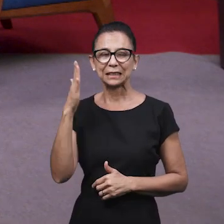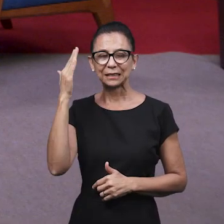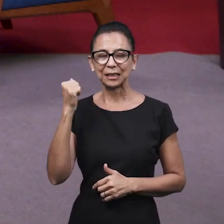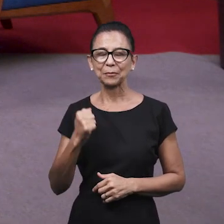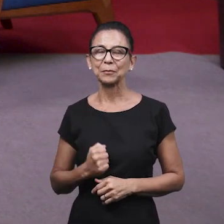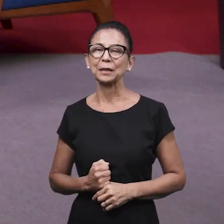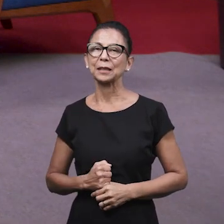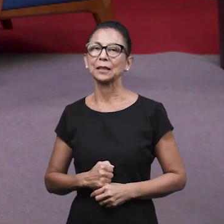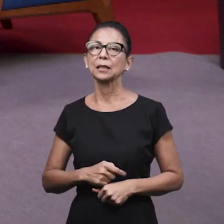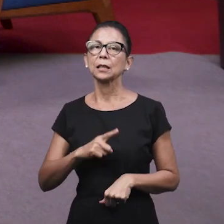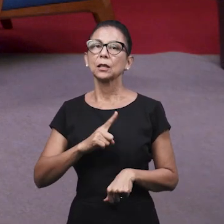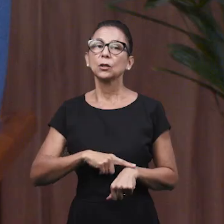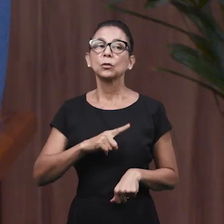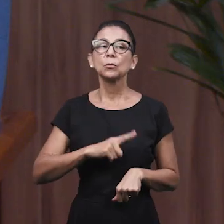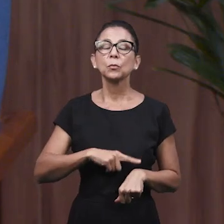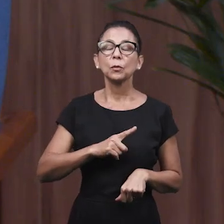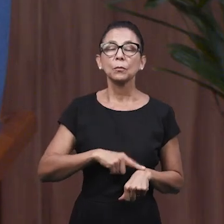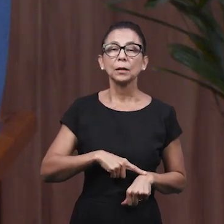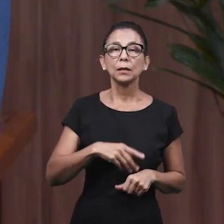pour les serviteurs.